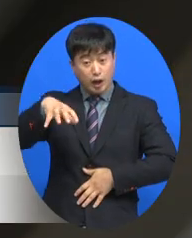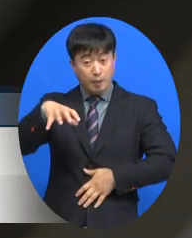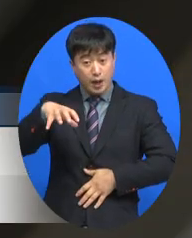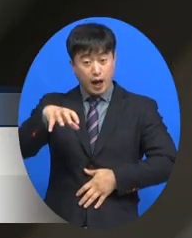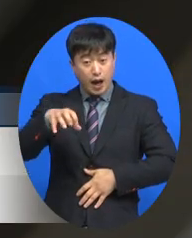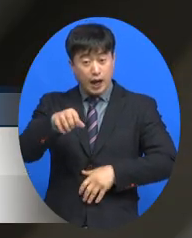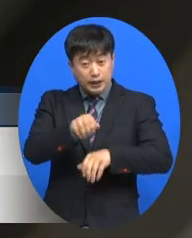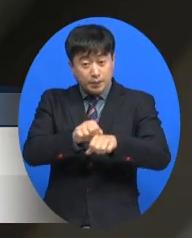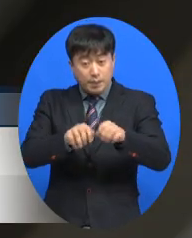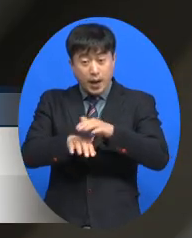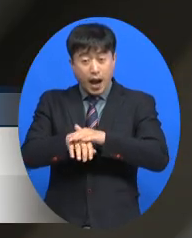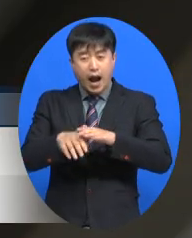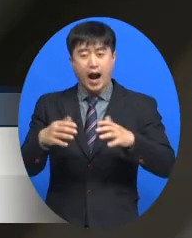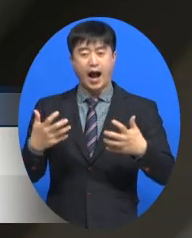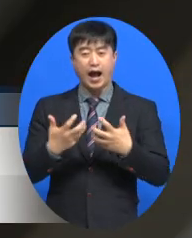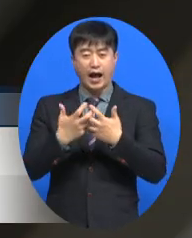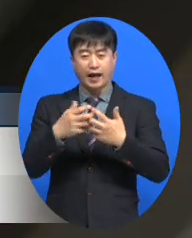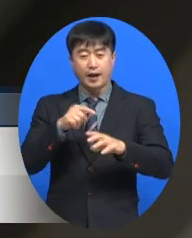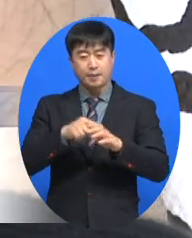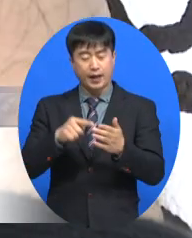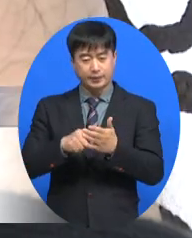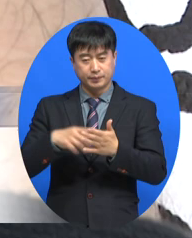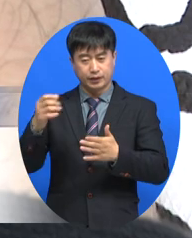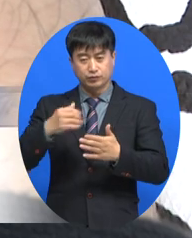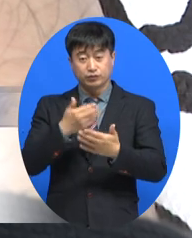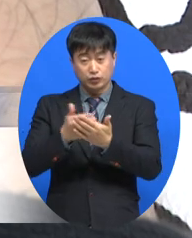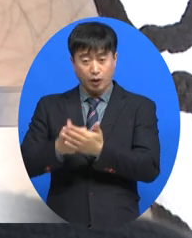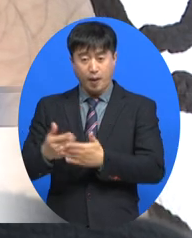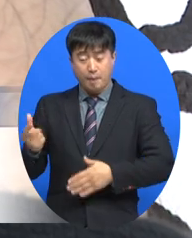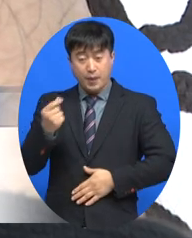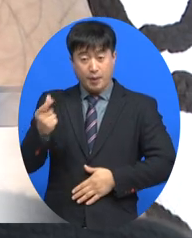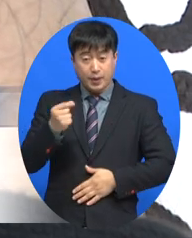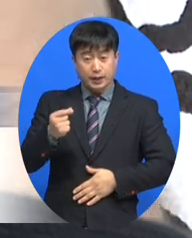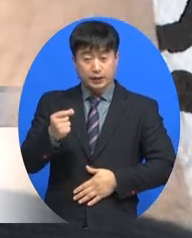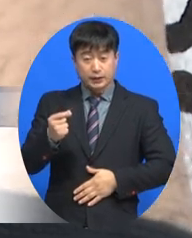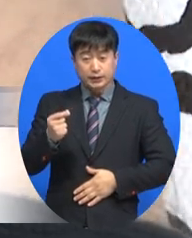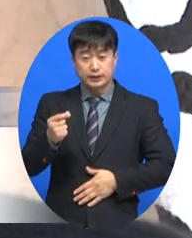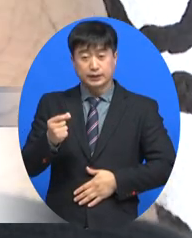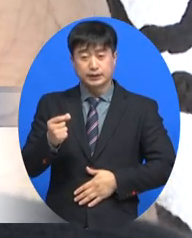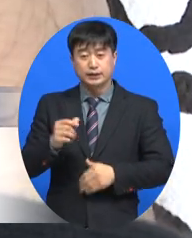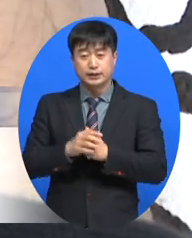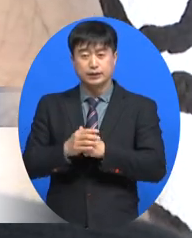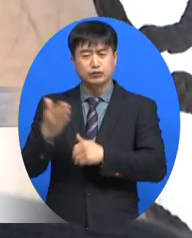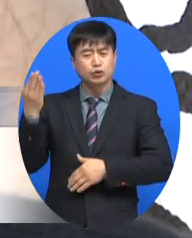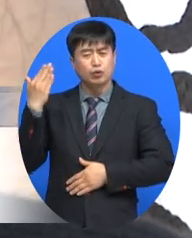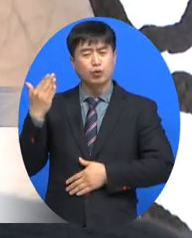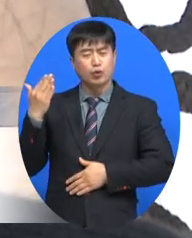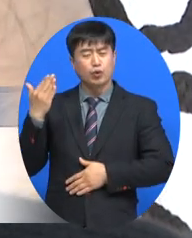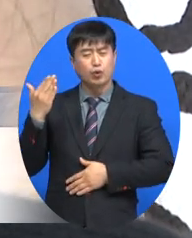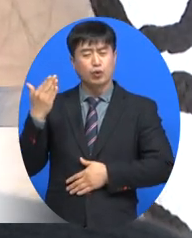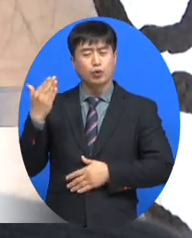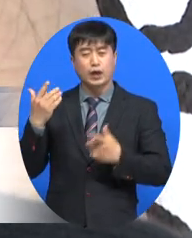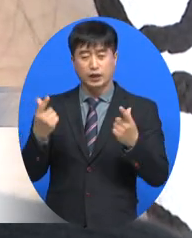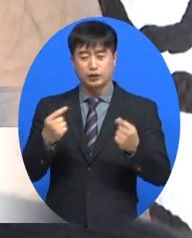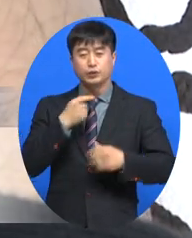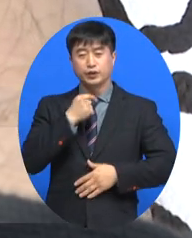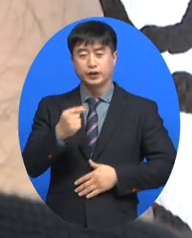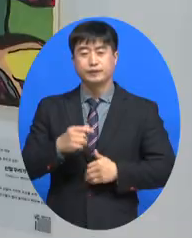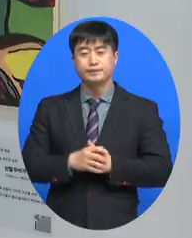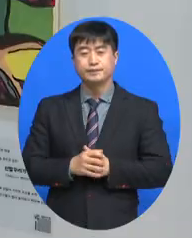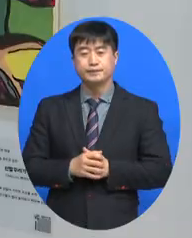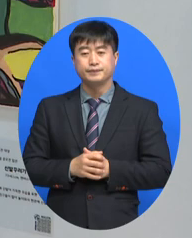현관에 신발이 가득 차게 바라는 마음으로 그렸습니다. 빨리 예전으로 돌아가고 싶어요. 코로나 없을